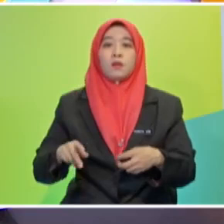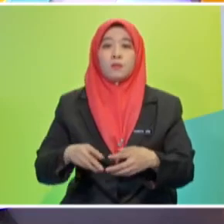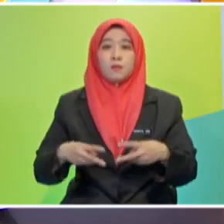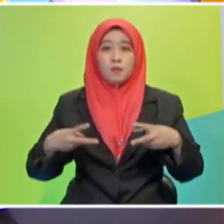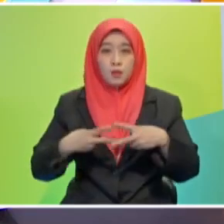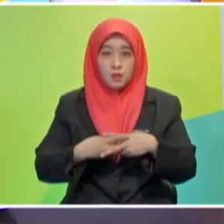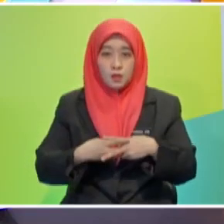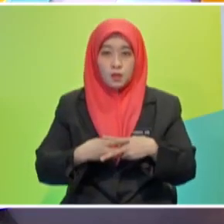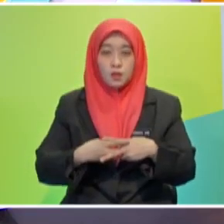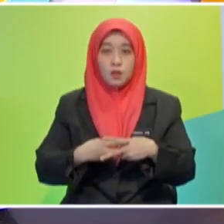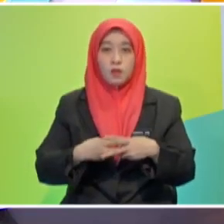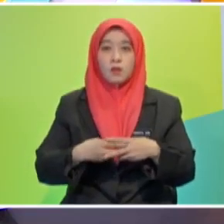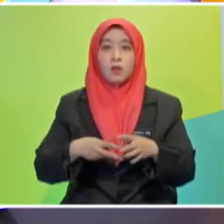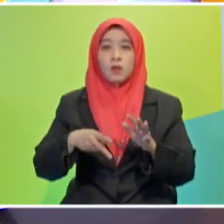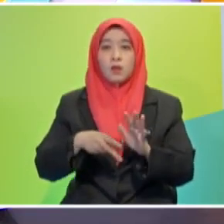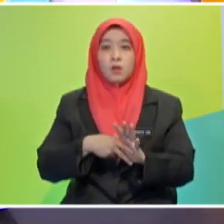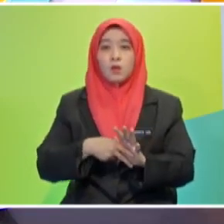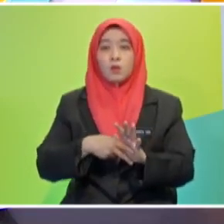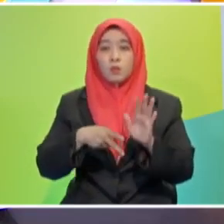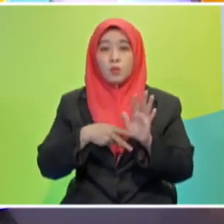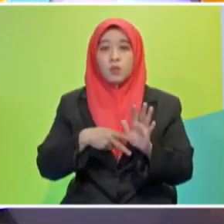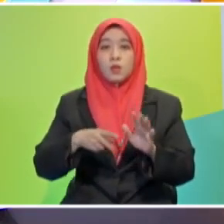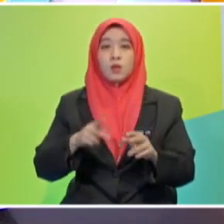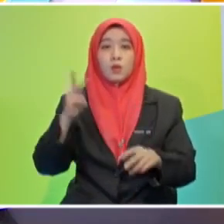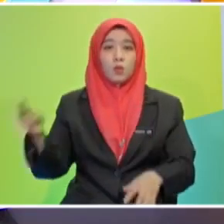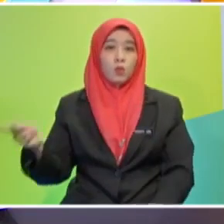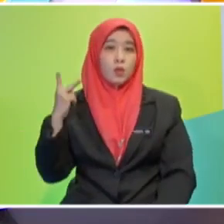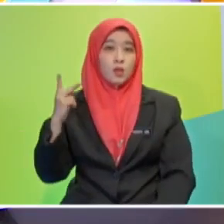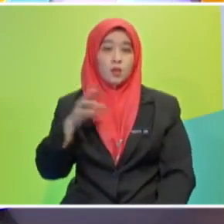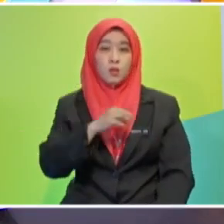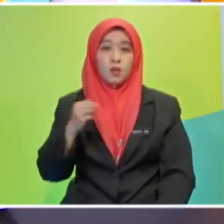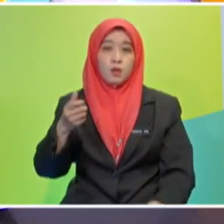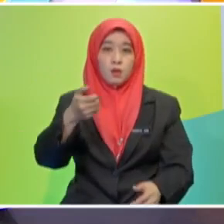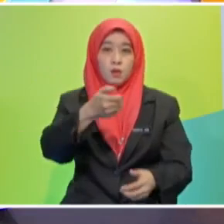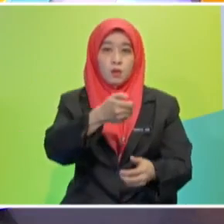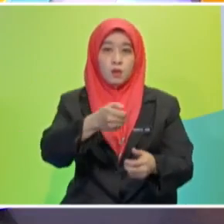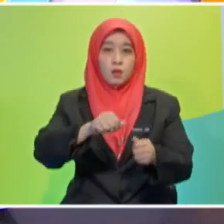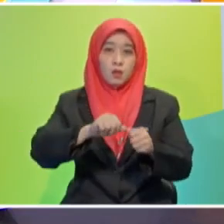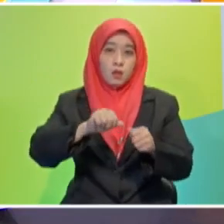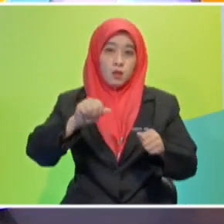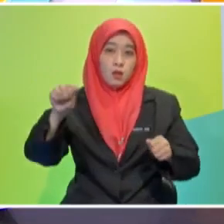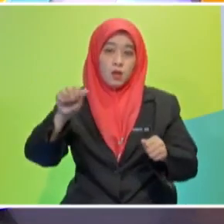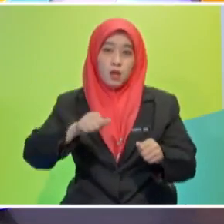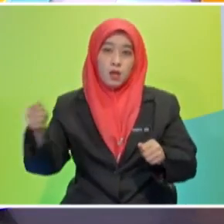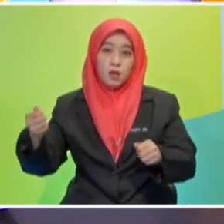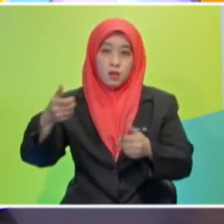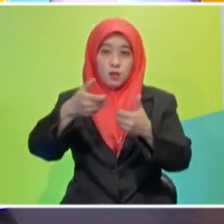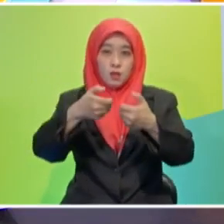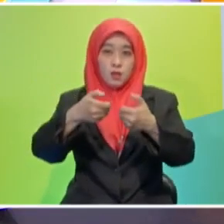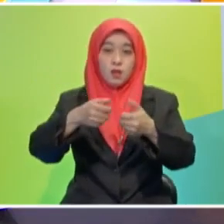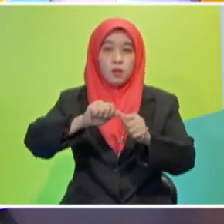kuasa. Yang elektronik daripada alat kawalan jauh. Dan yang ketiga mekanikal tadi tu apa? Mekanikal tu ialah